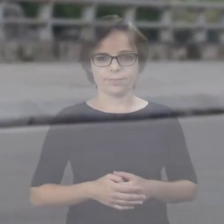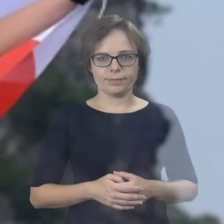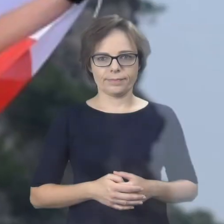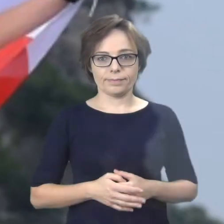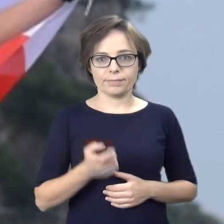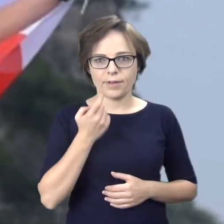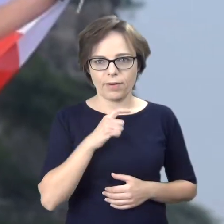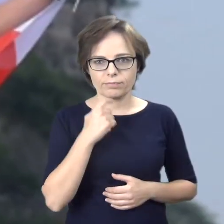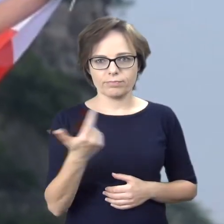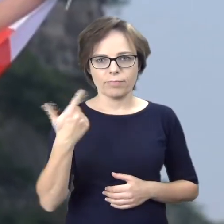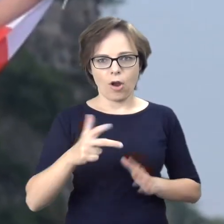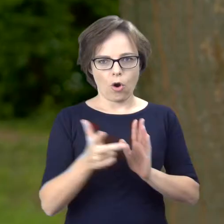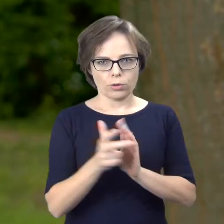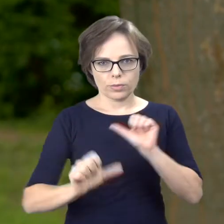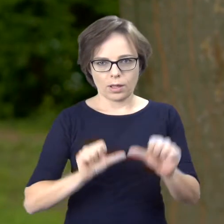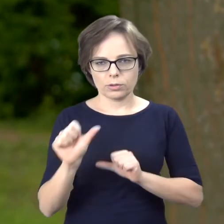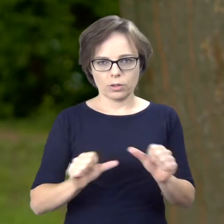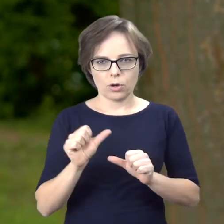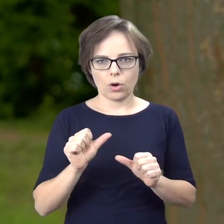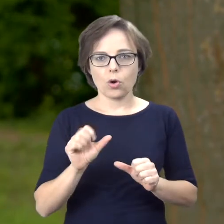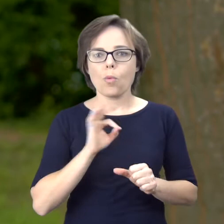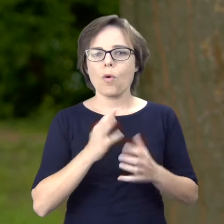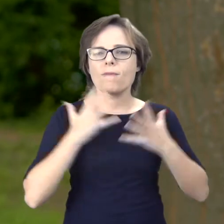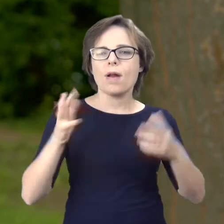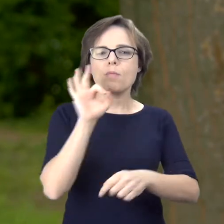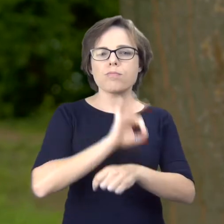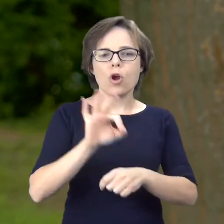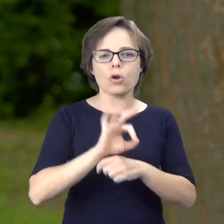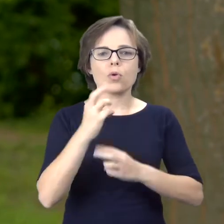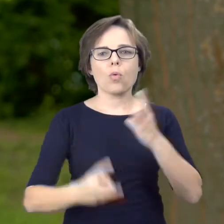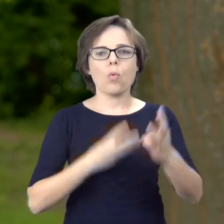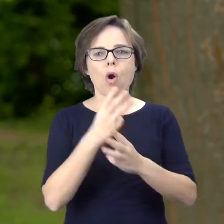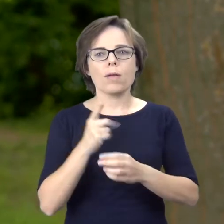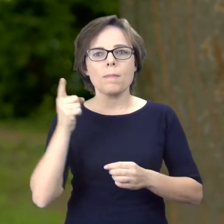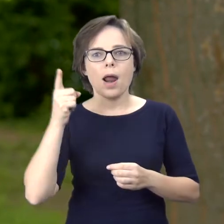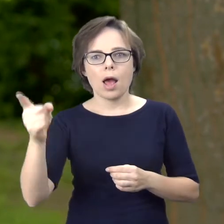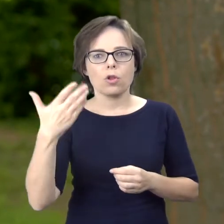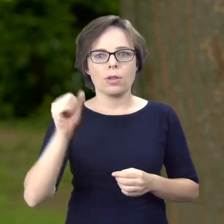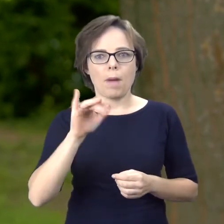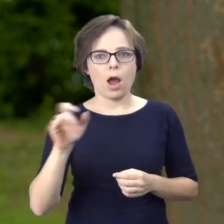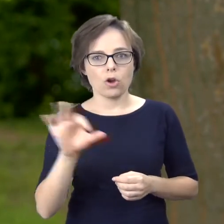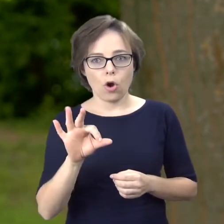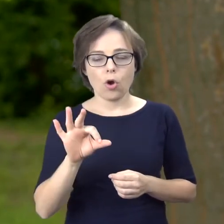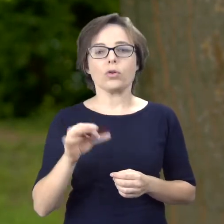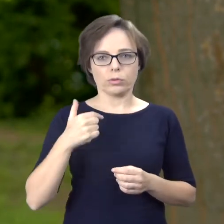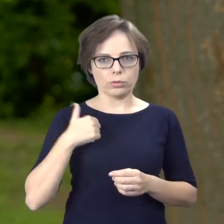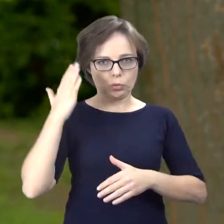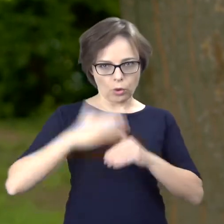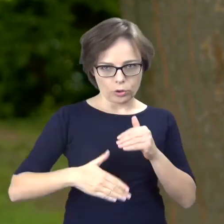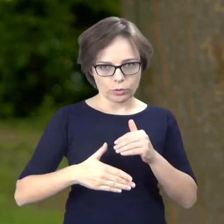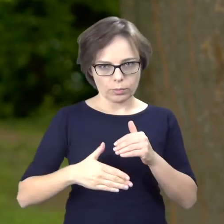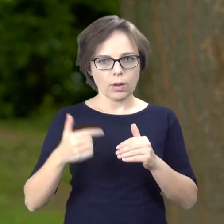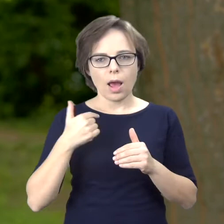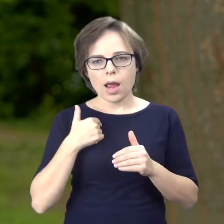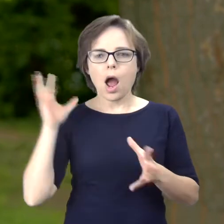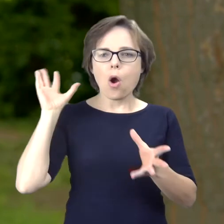Jest kwiecień, 2018 rok. Ukończyłem swój projekt wielki World Marathon Majors jako 26 Polak w historii. I co dalej, tak? I